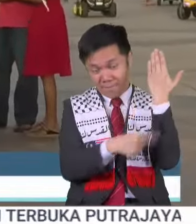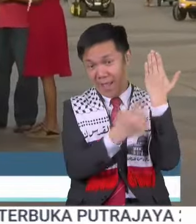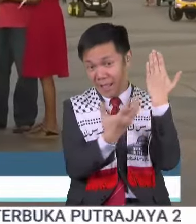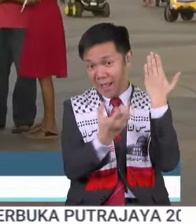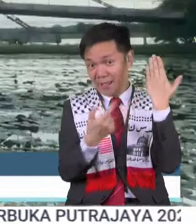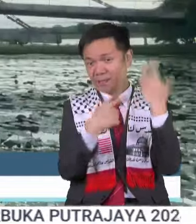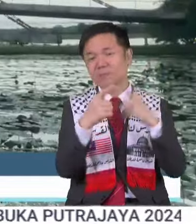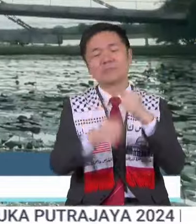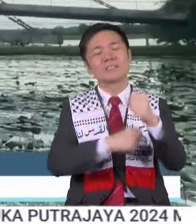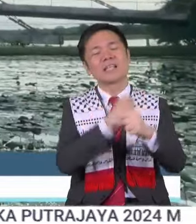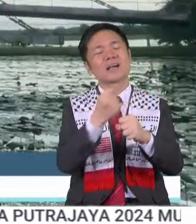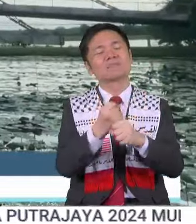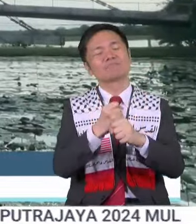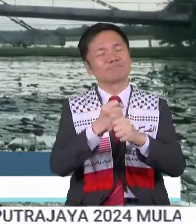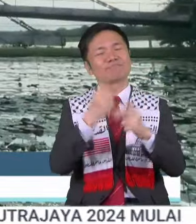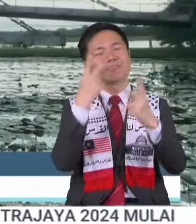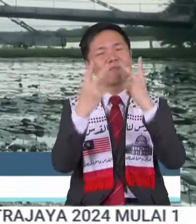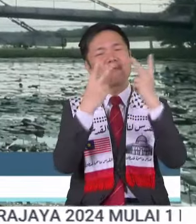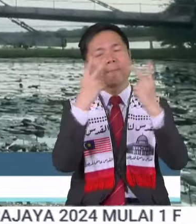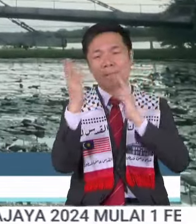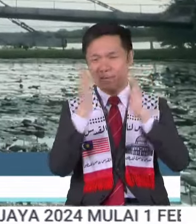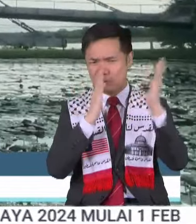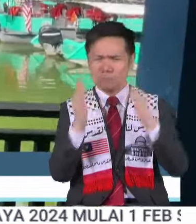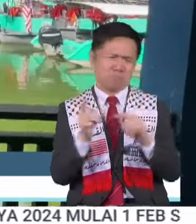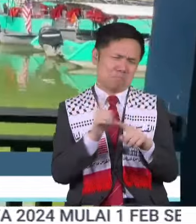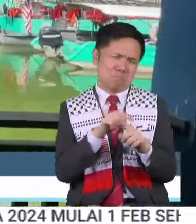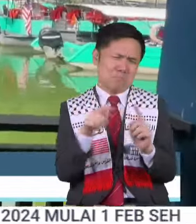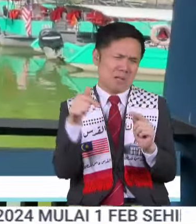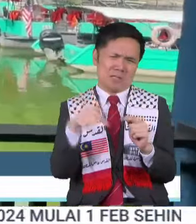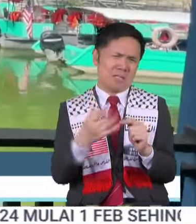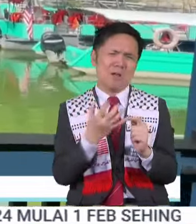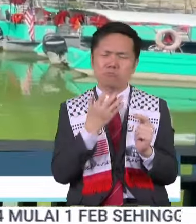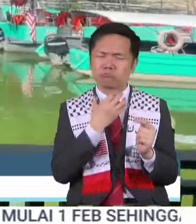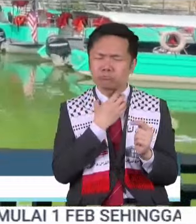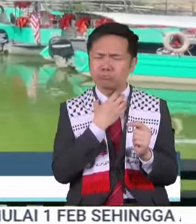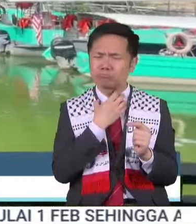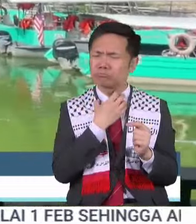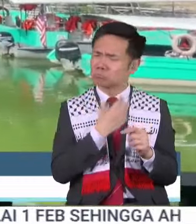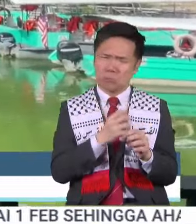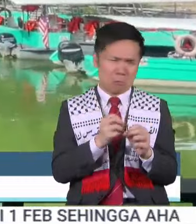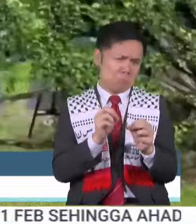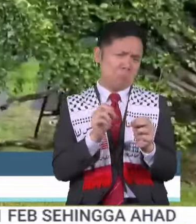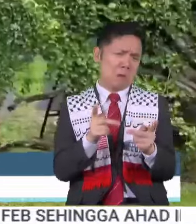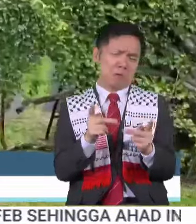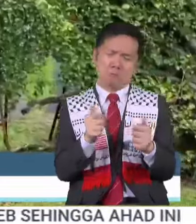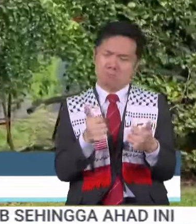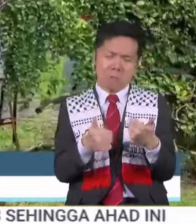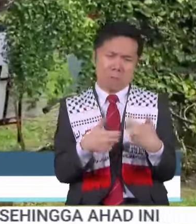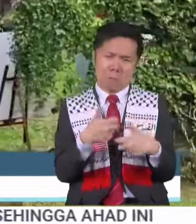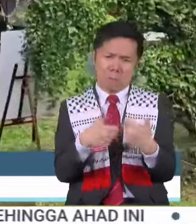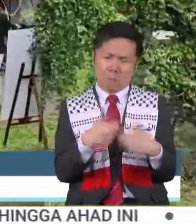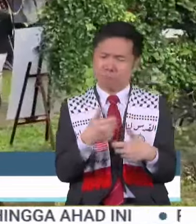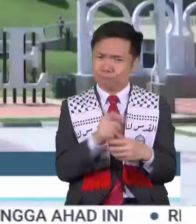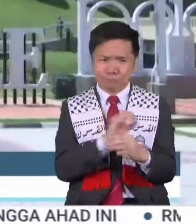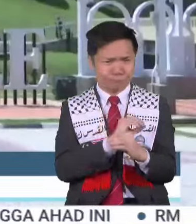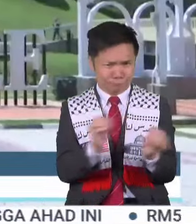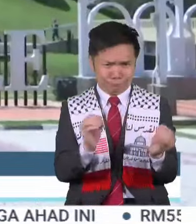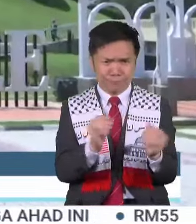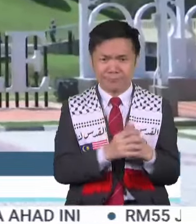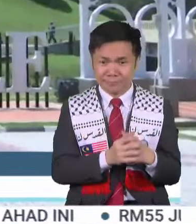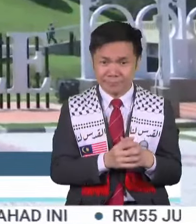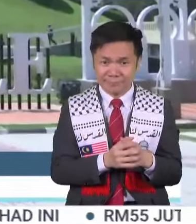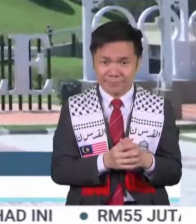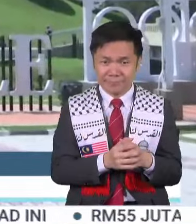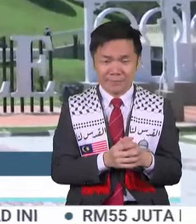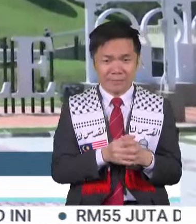negeri masing-masing saya rasa itu tidak menjadi satu halangan atau menjadi satu orang Kata apa untuk